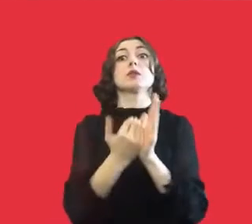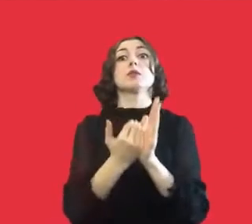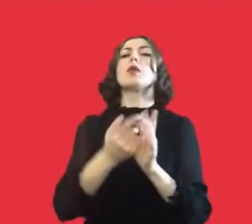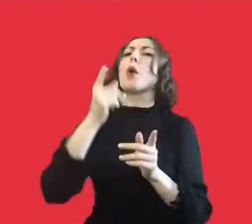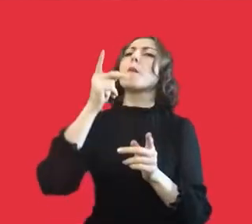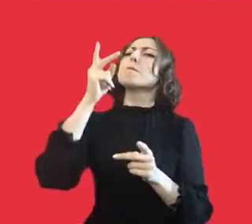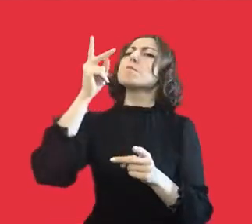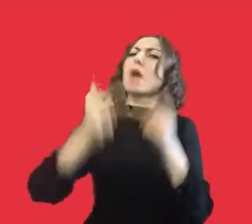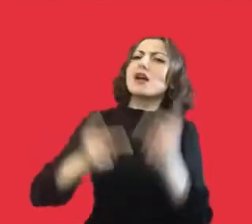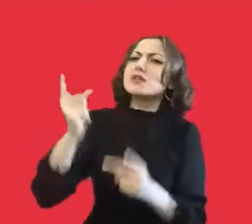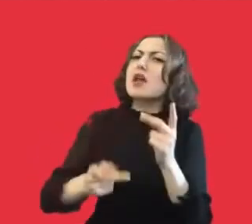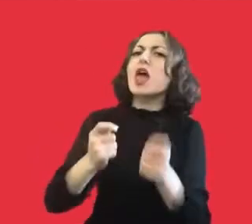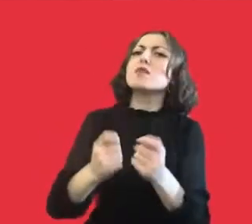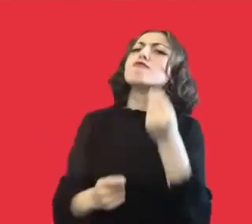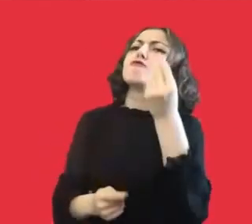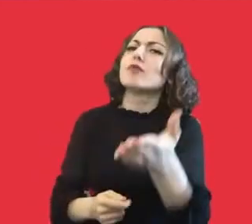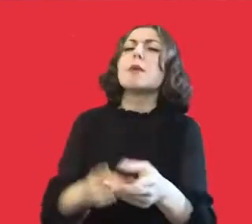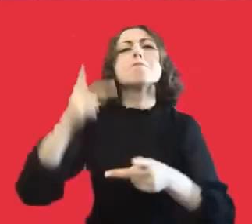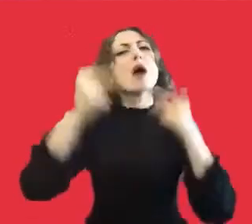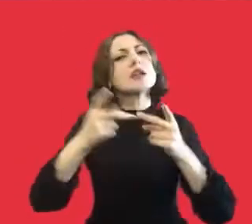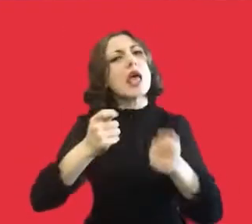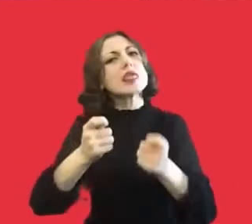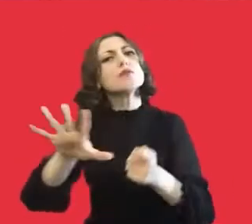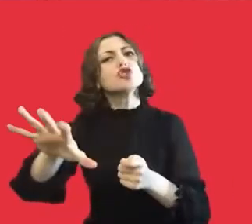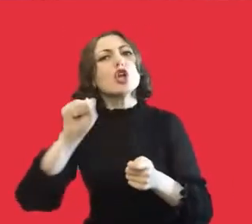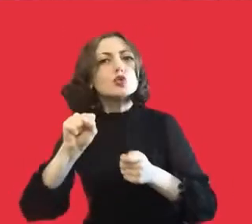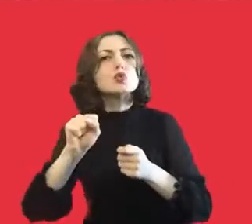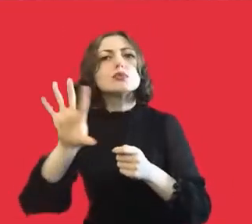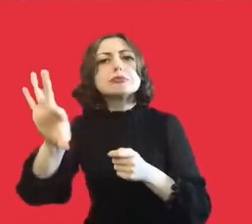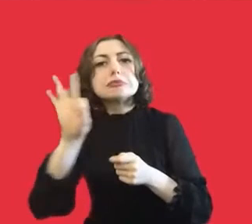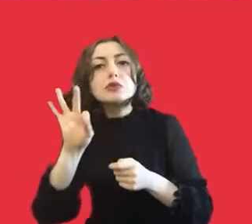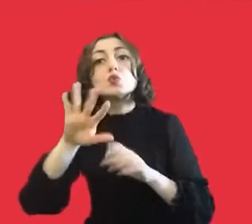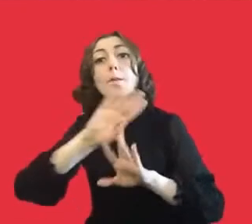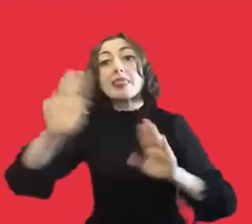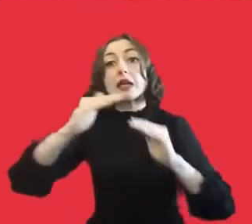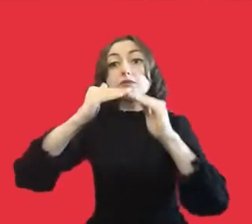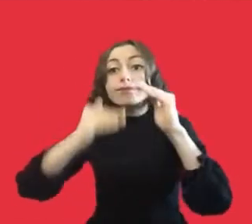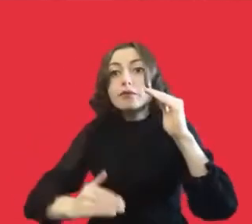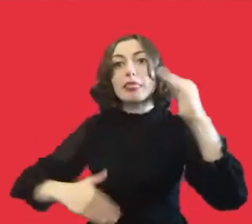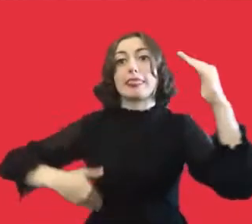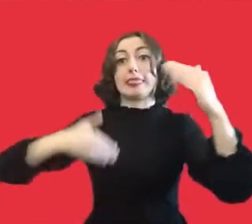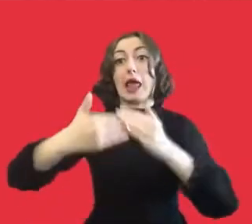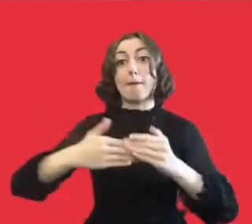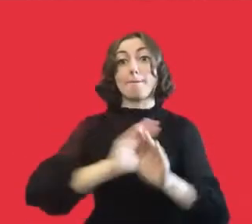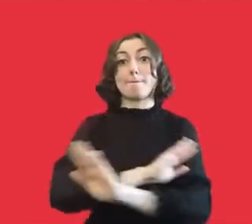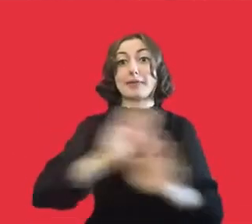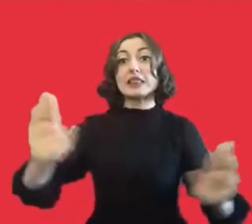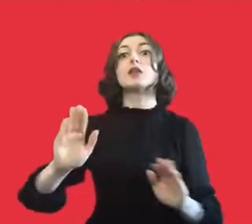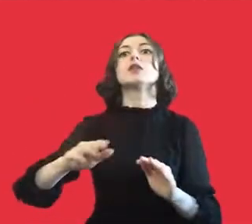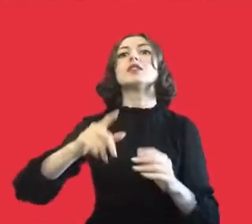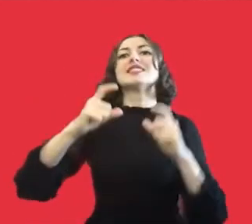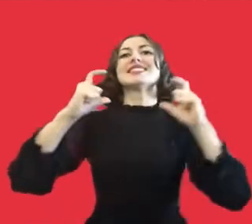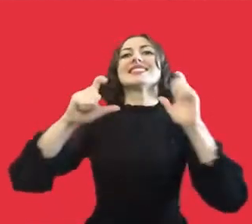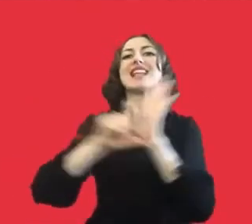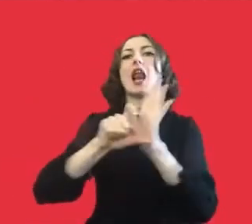da siz bazı eğitimleri seçiyorsunuz ve bu eğitimleri tamamlıyorsunuz. Tamamladıktan sonra sertifikanızı, katılım belgenizi de